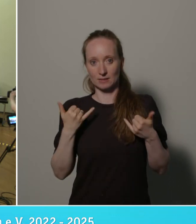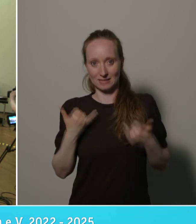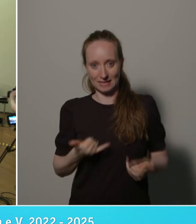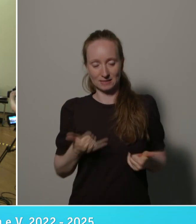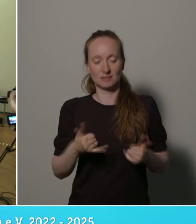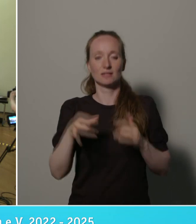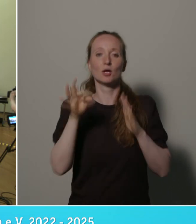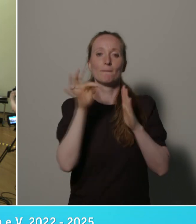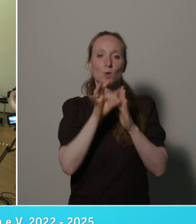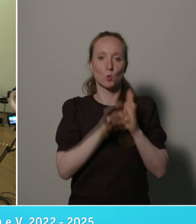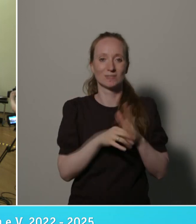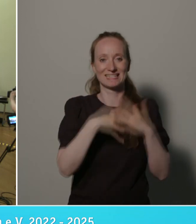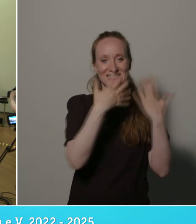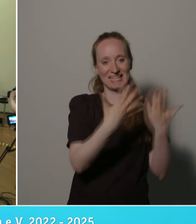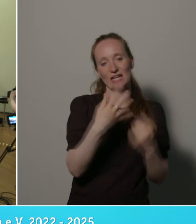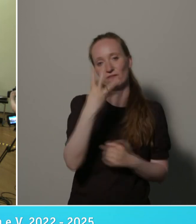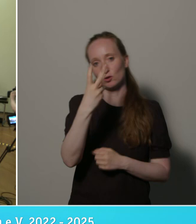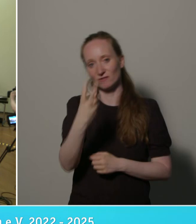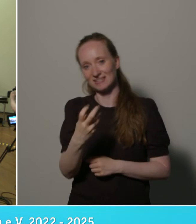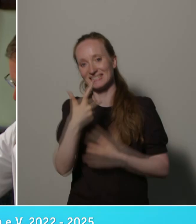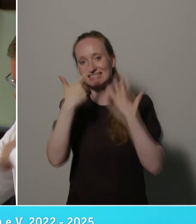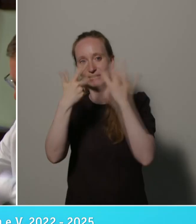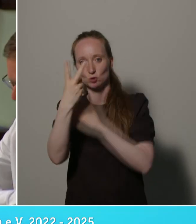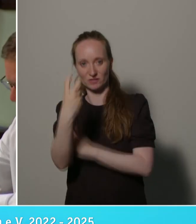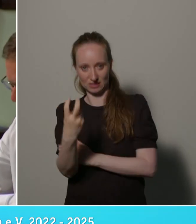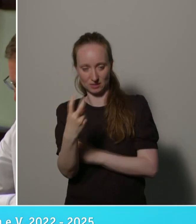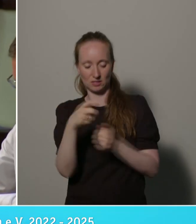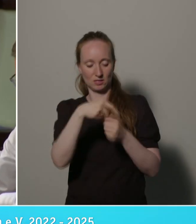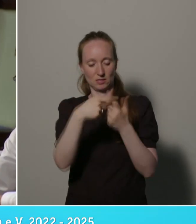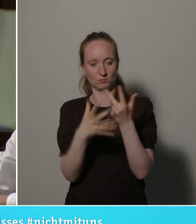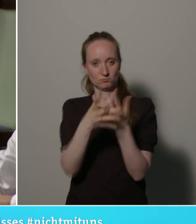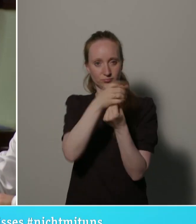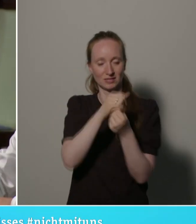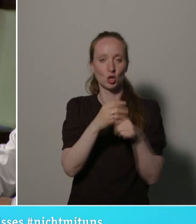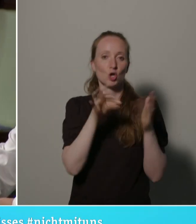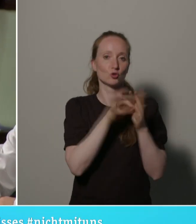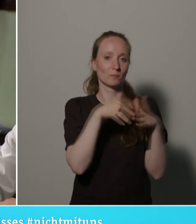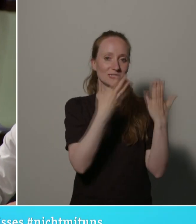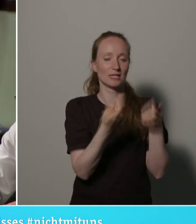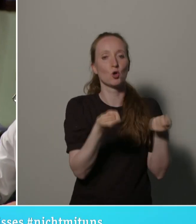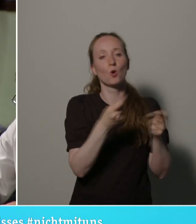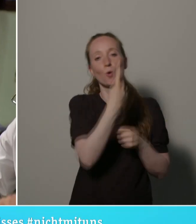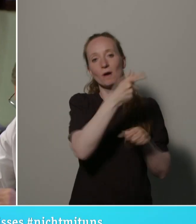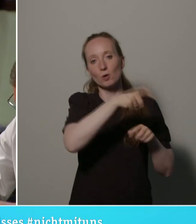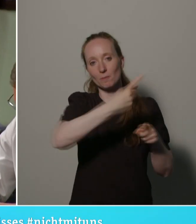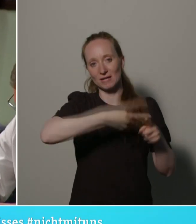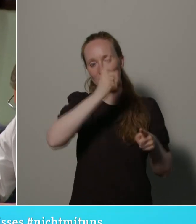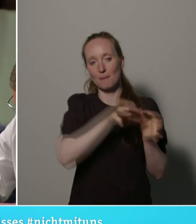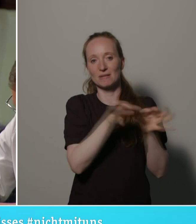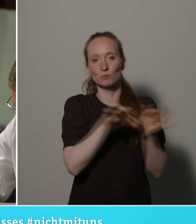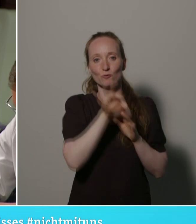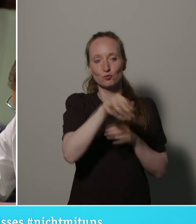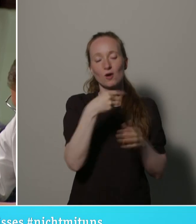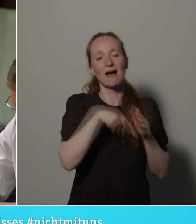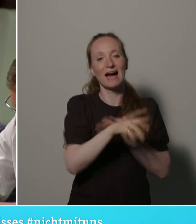aufzurufenden Tagesordnungspunkten 10, 24 und 27, nämlich im Top 10 die Beschlussvorlage Oberbürgermeister Maßnahmen zum Einwohnerantrag